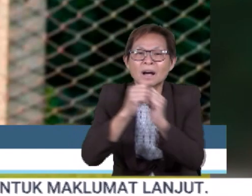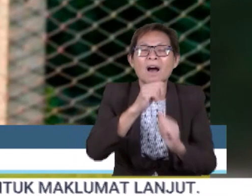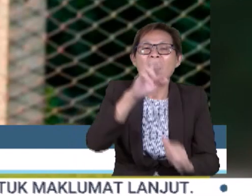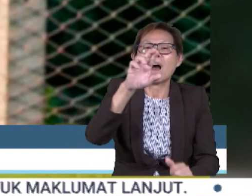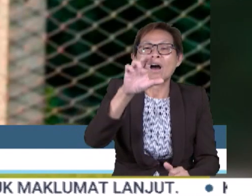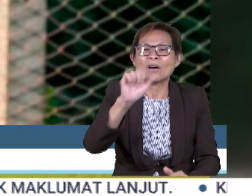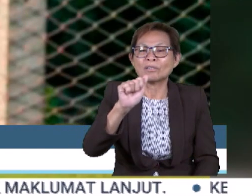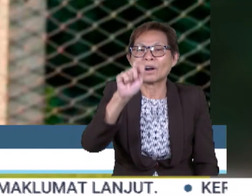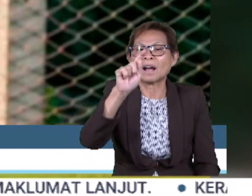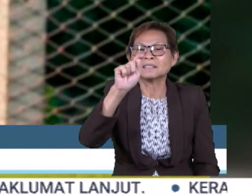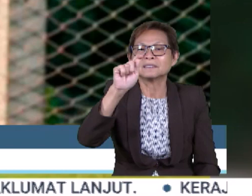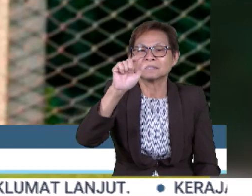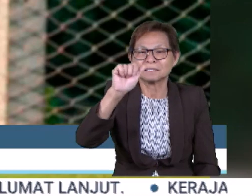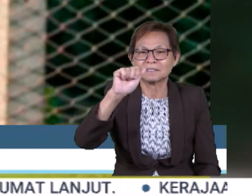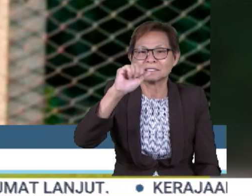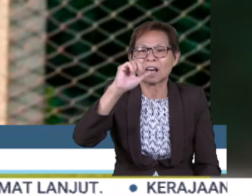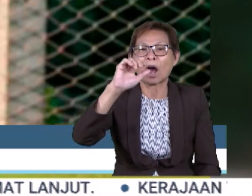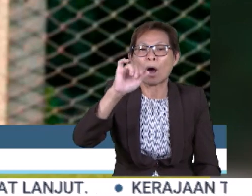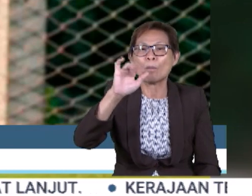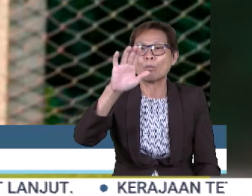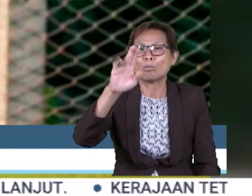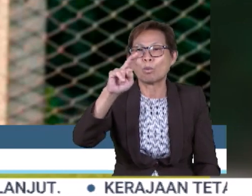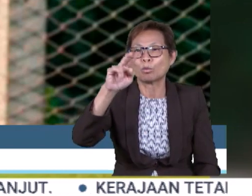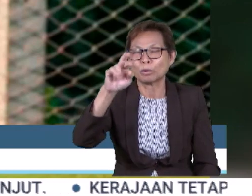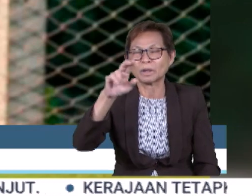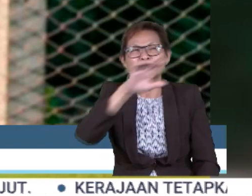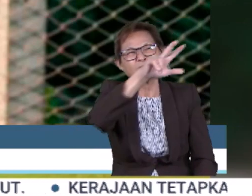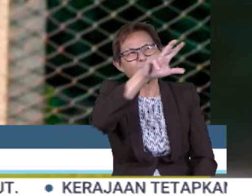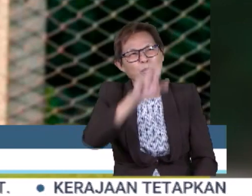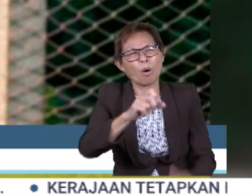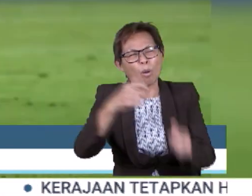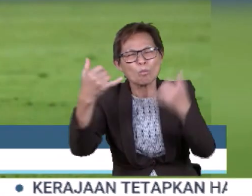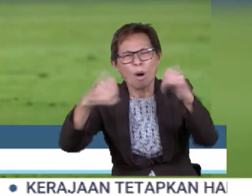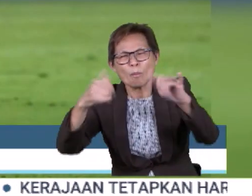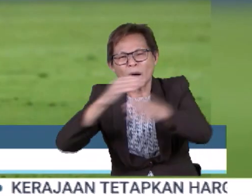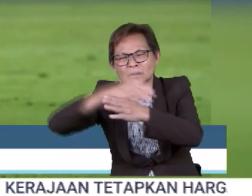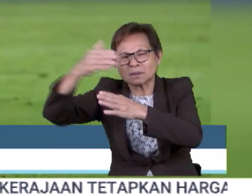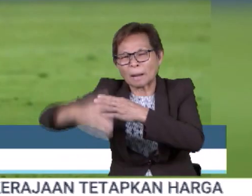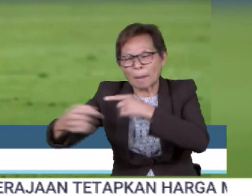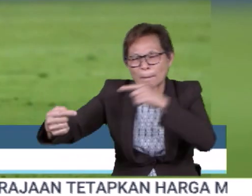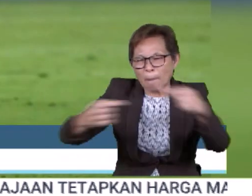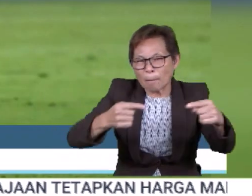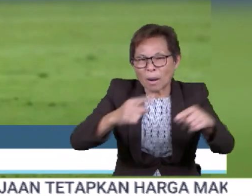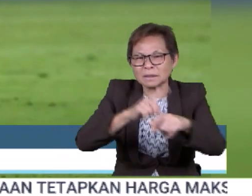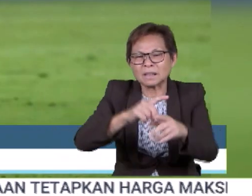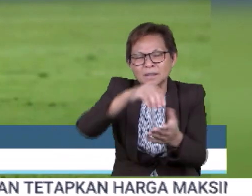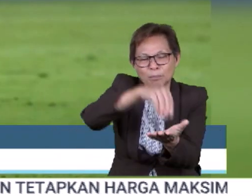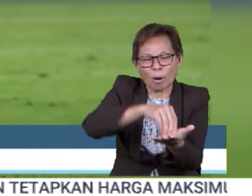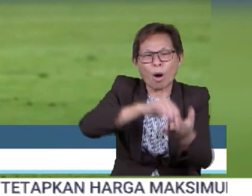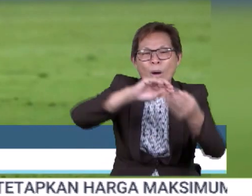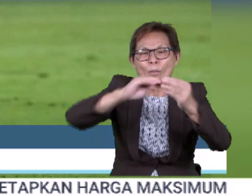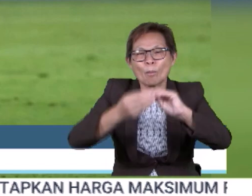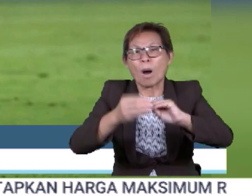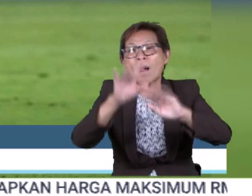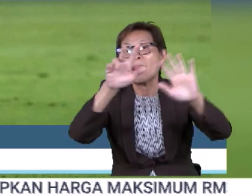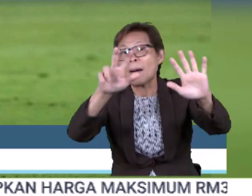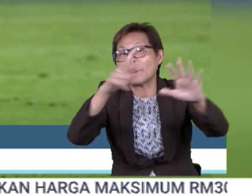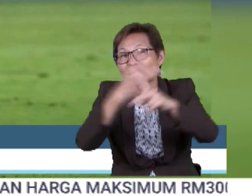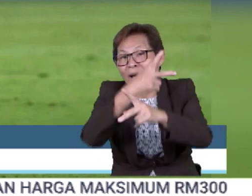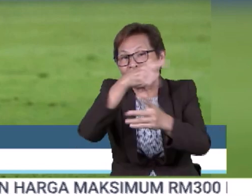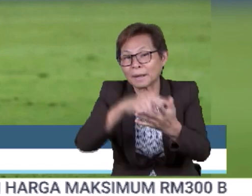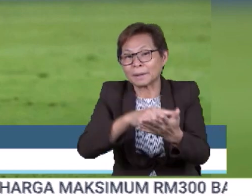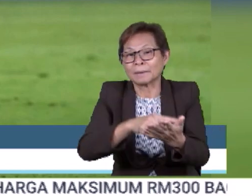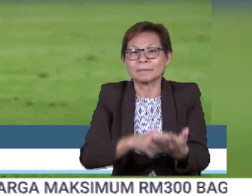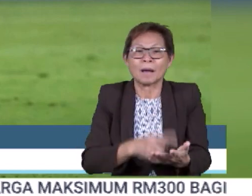Safawi telah membuat 13 penampilan yang menyaksikan gelap itu menamatkan saingan Liga di tempat kegelapan musim ini Perkembangan